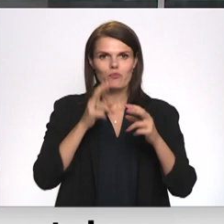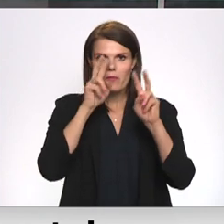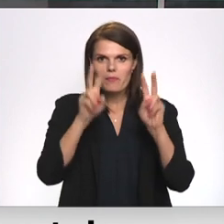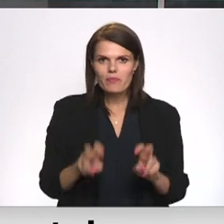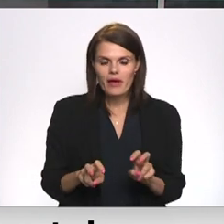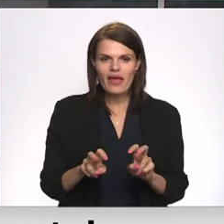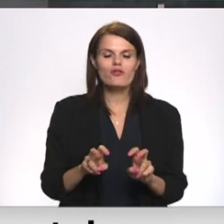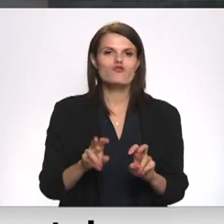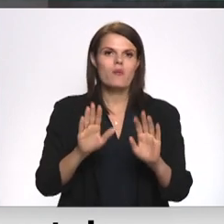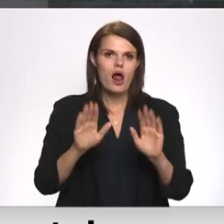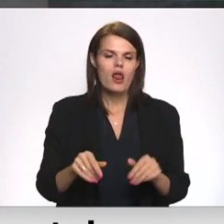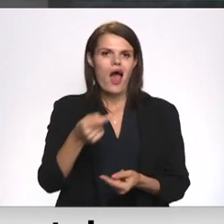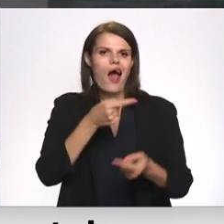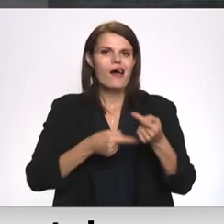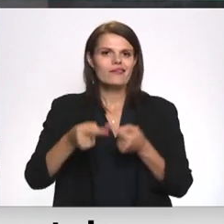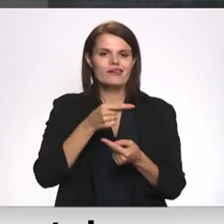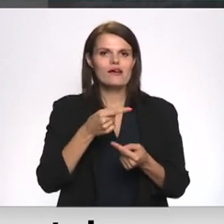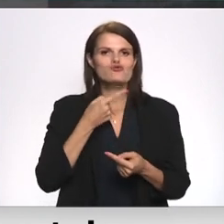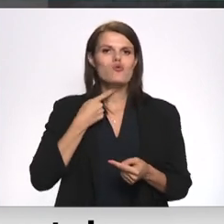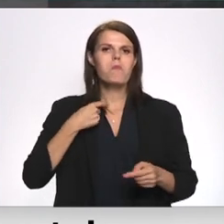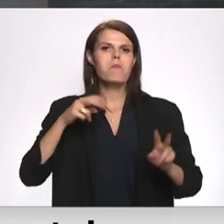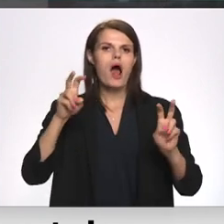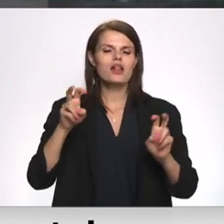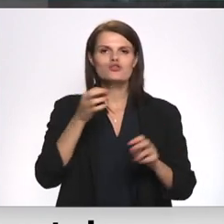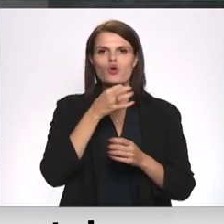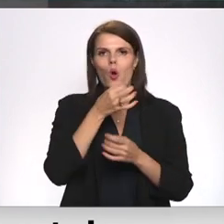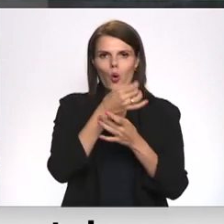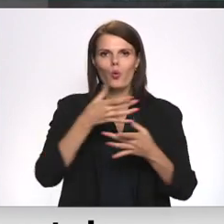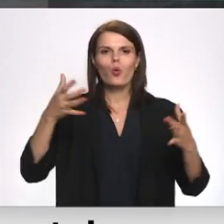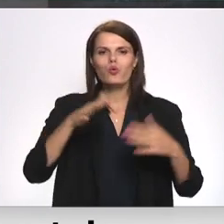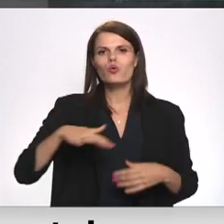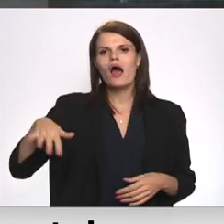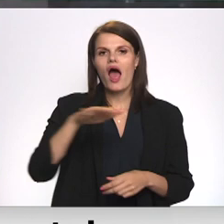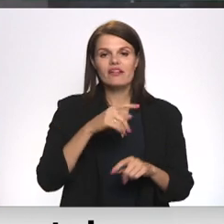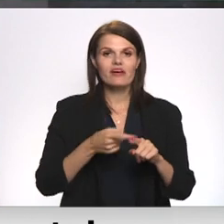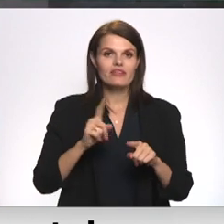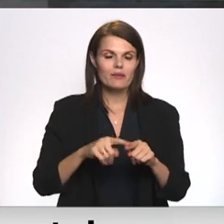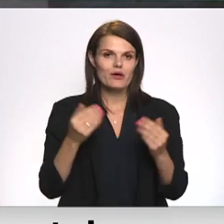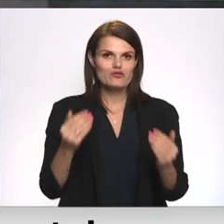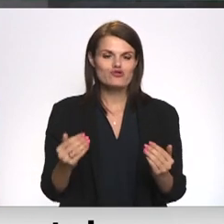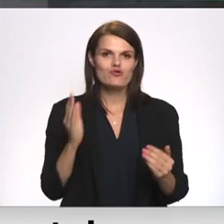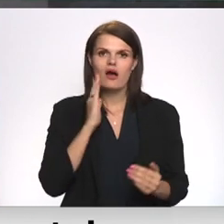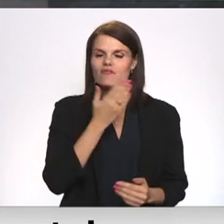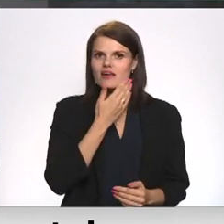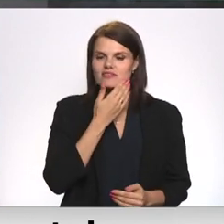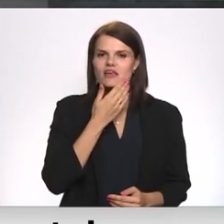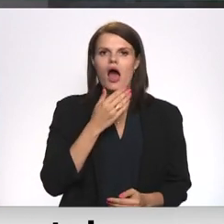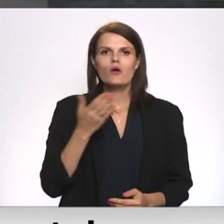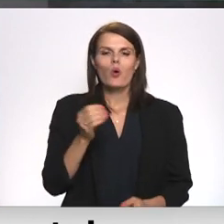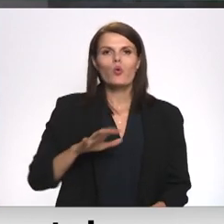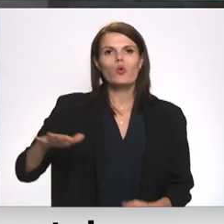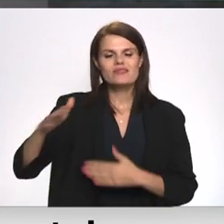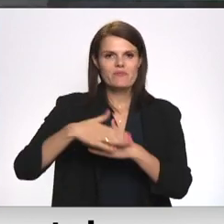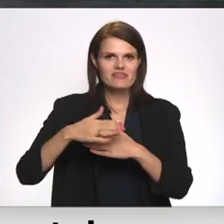kā saka viņi paši, atgrieztu balsi kultūrainavai. Tāpēc šovasar Ziemeļkurzemes Lībiešu krastā bieži bija sastopamas